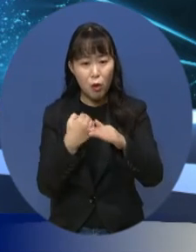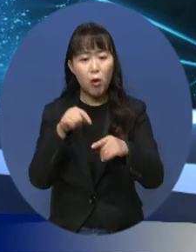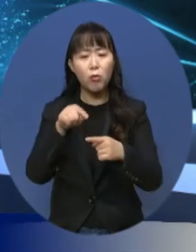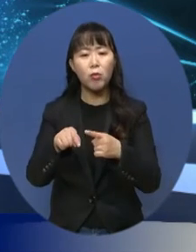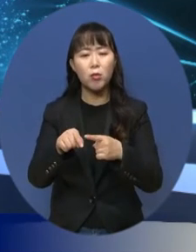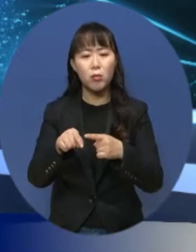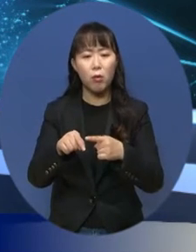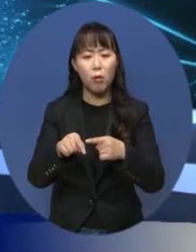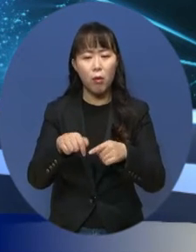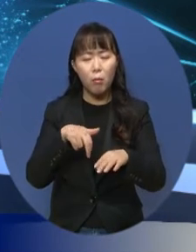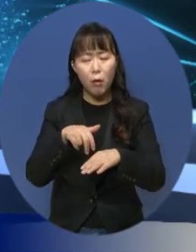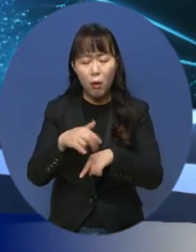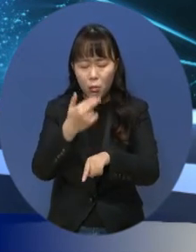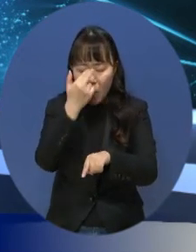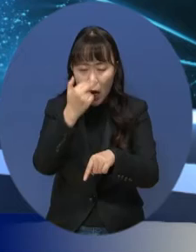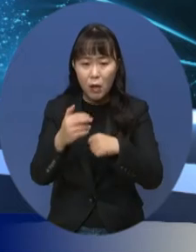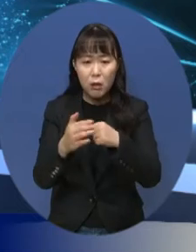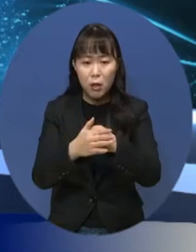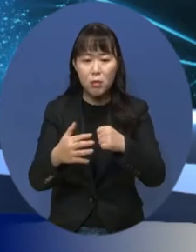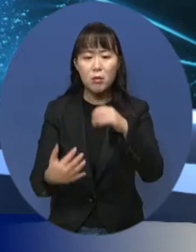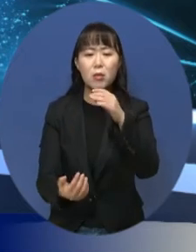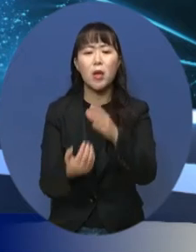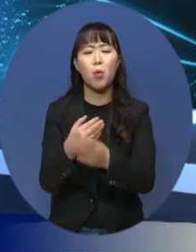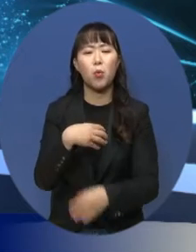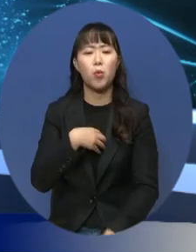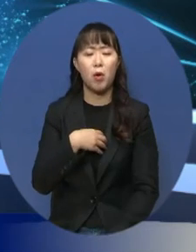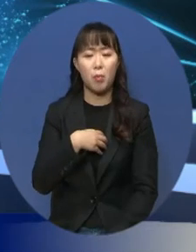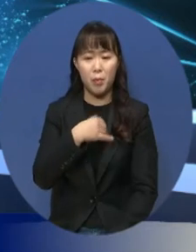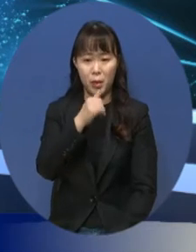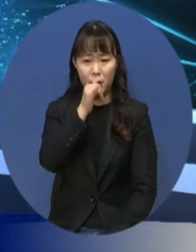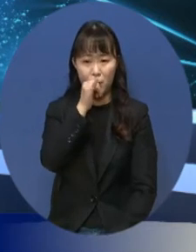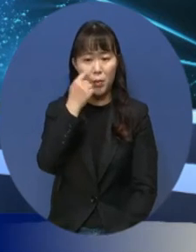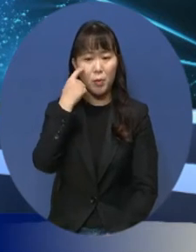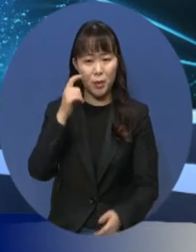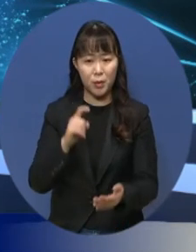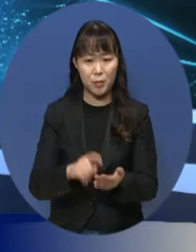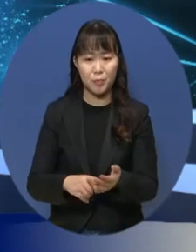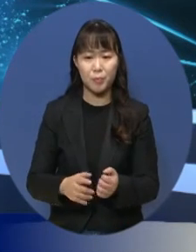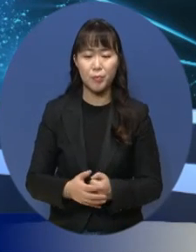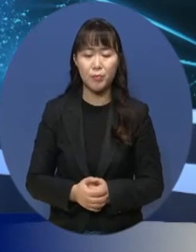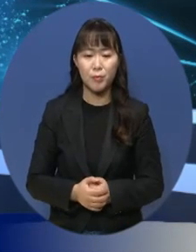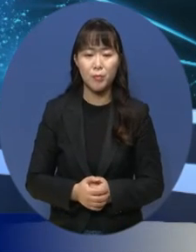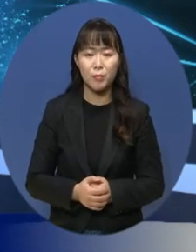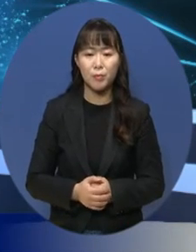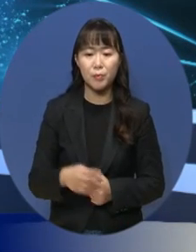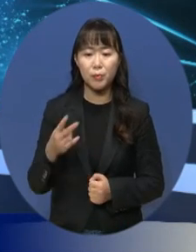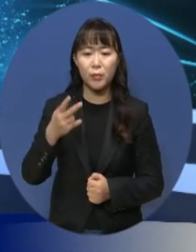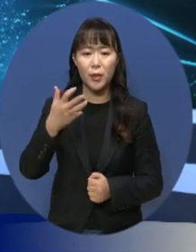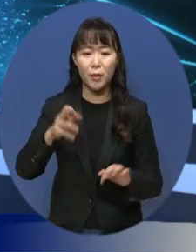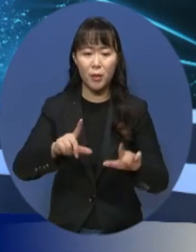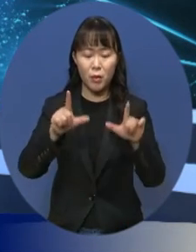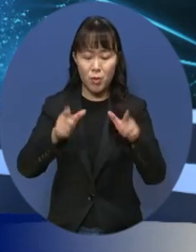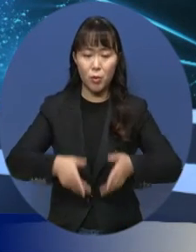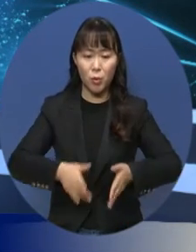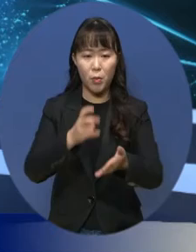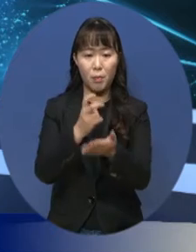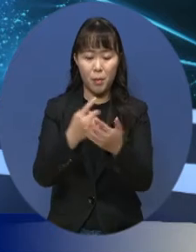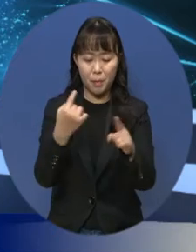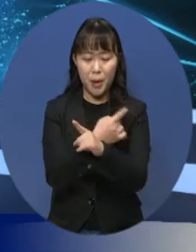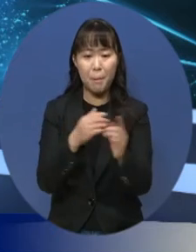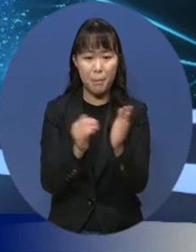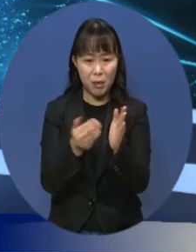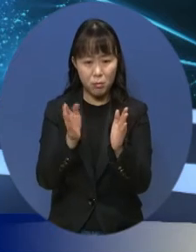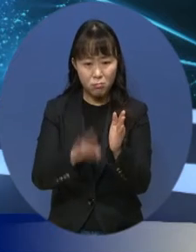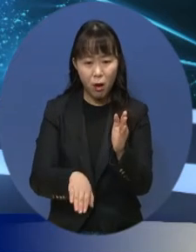끊겨서 시각장애인이 보행 중 사고를 당할 위험이 있는 것으로 나타났는데요 2018년 도루 법이 개정돼 찜한